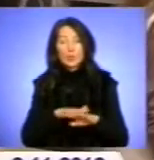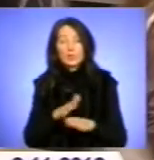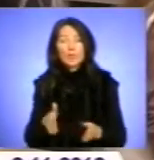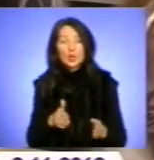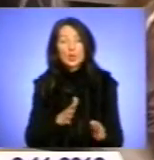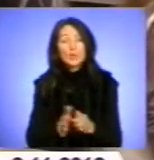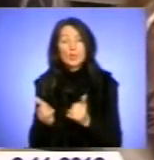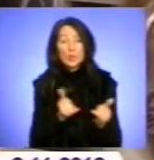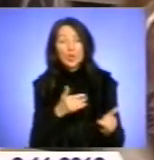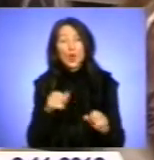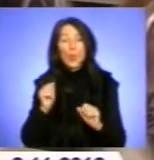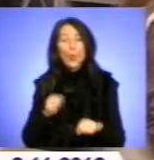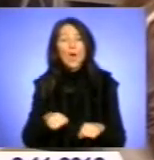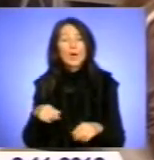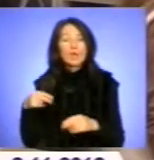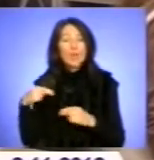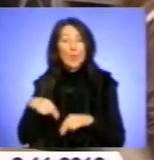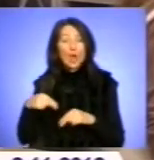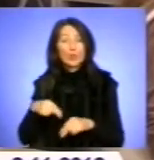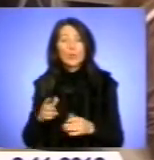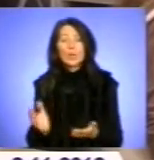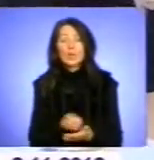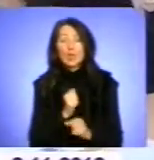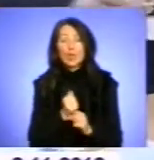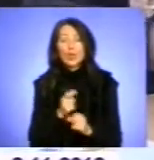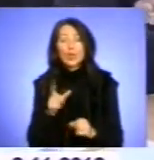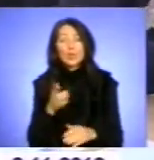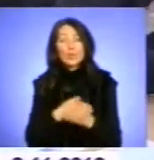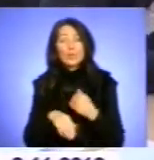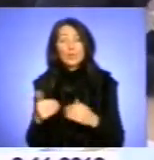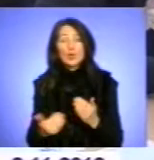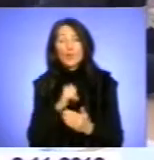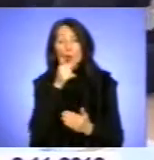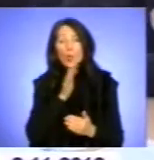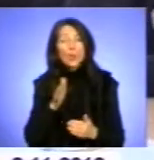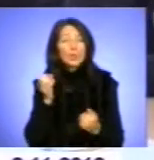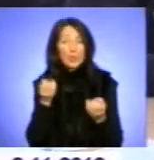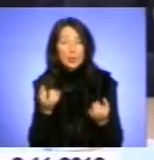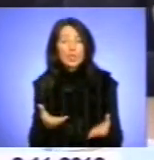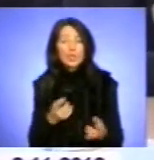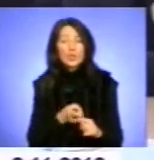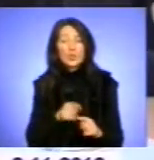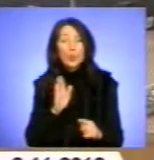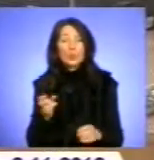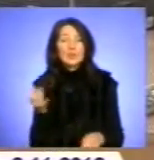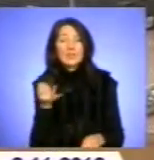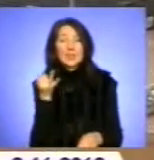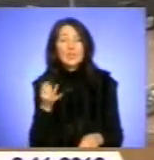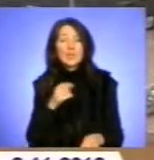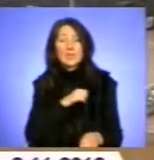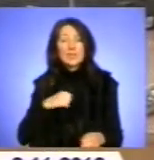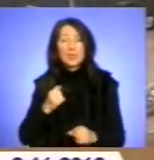працю. Знайти роботу людям з особливими потребами з нового року стане ще простіше. В цьому будуть зацікавлені самі